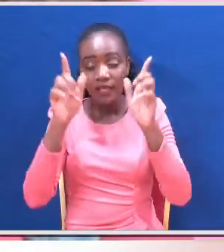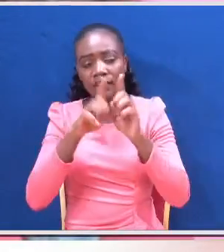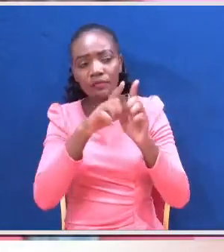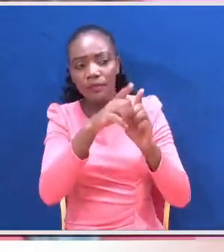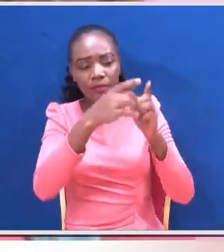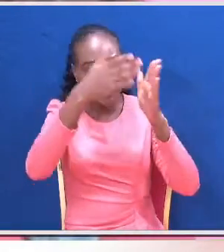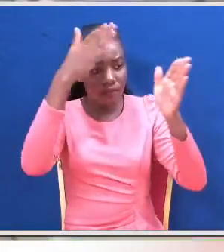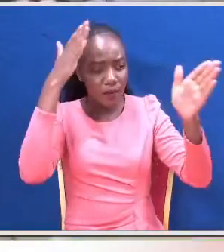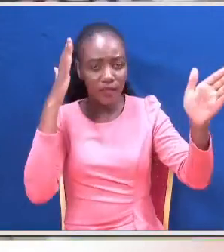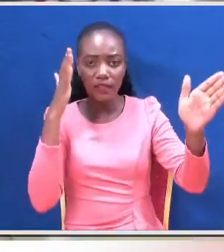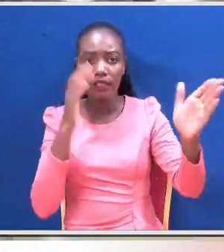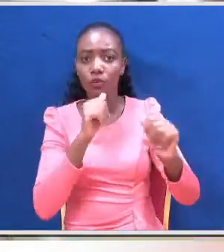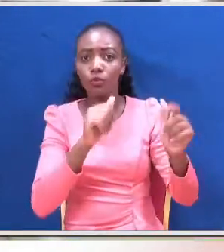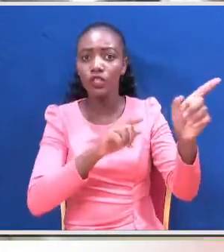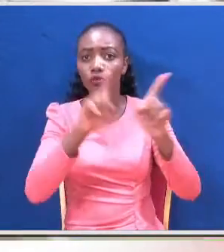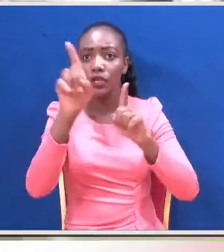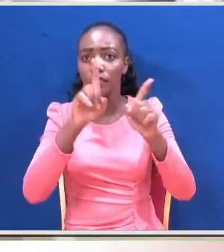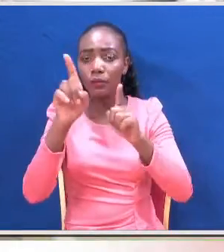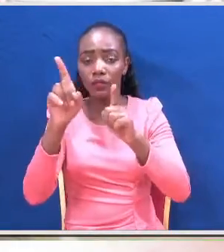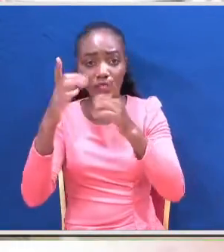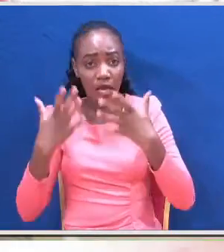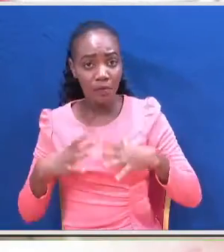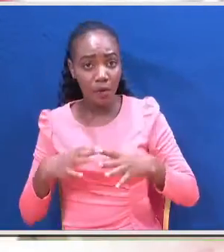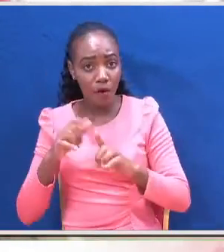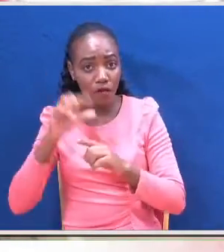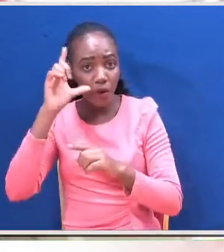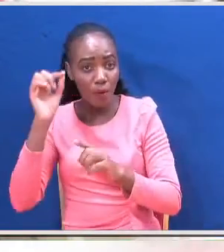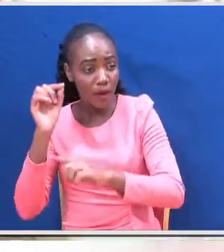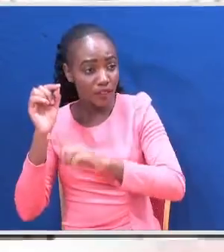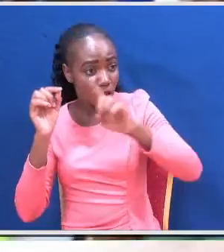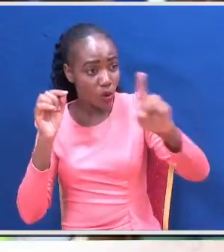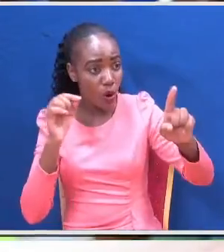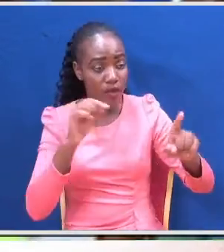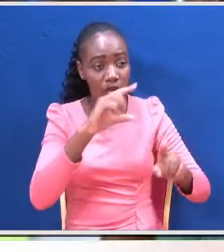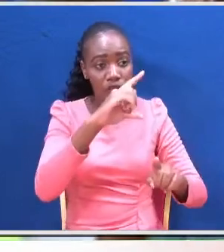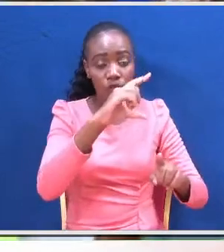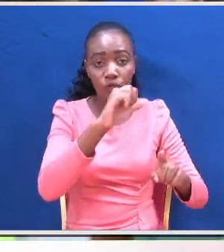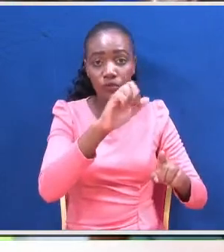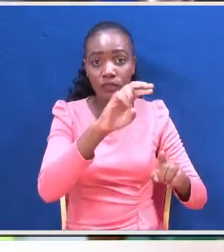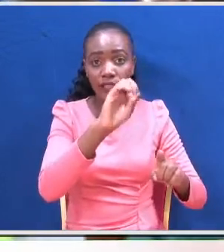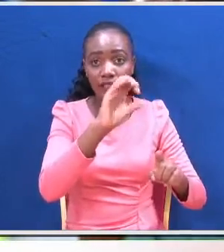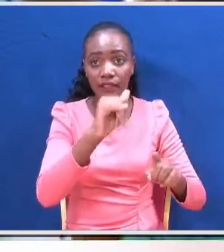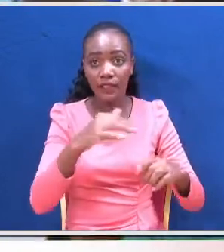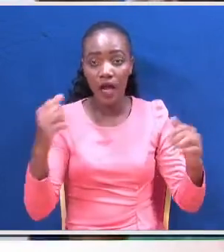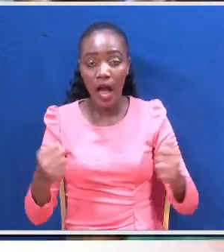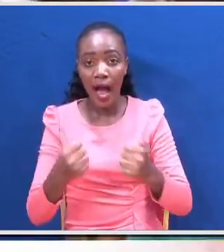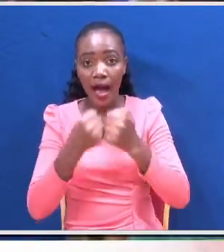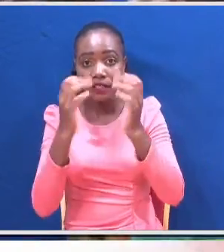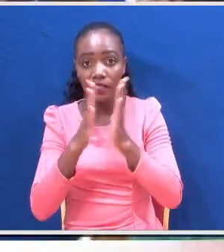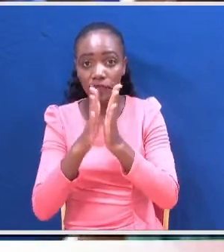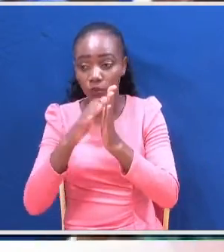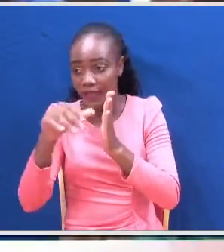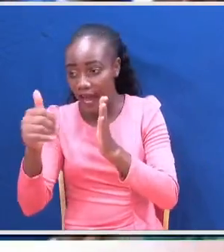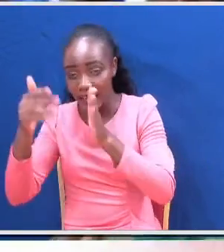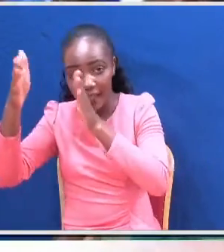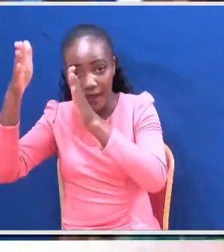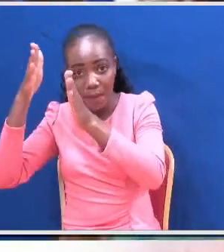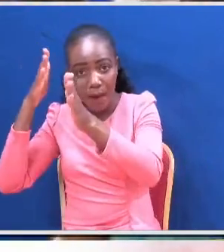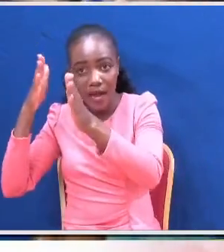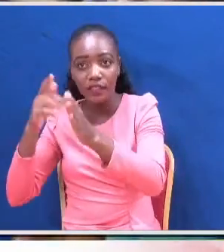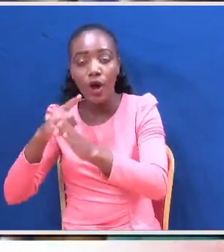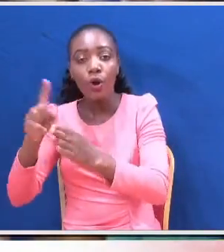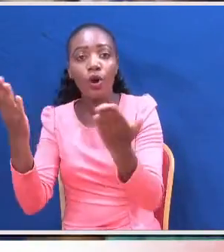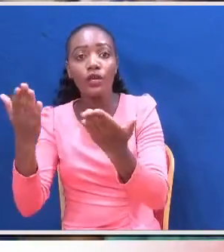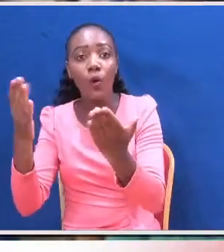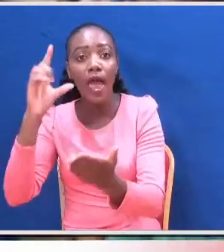lilikuwa linasafirisha abiria kutoka Mombasa kuelekea Garissa liligonga basi ndogo la kampuni ya Sabaki lililokuwa